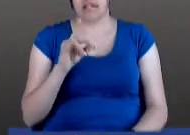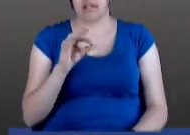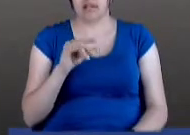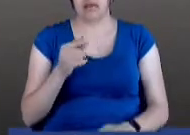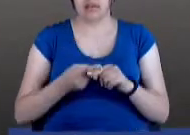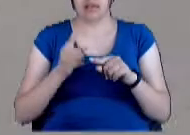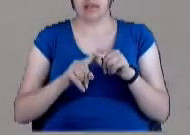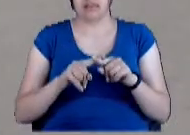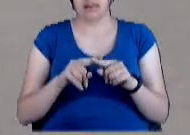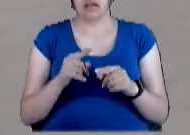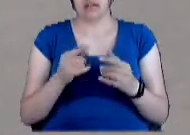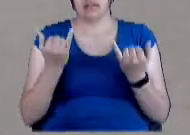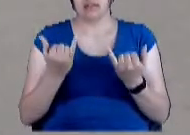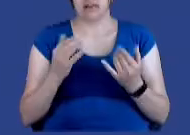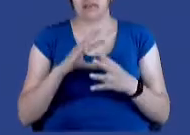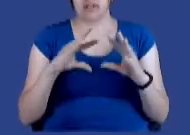студія.